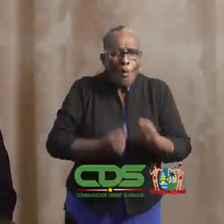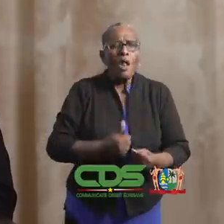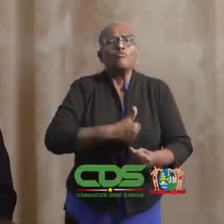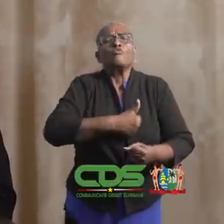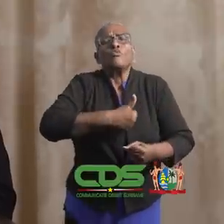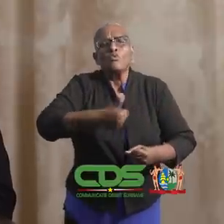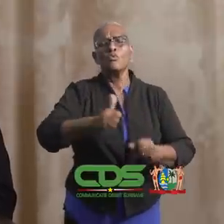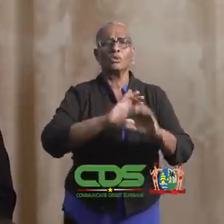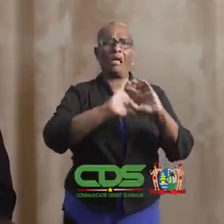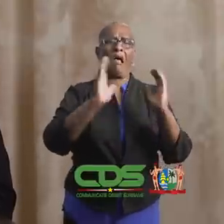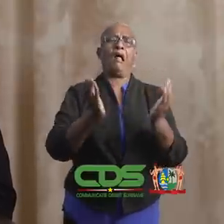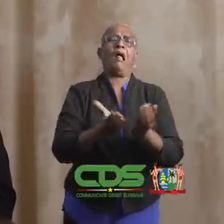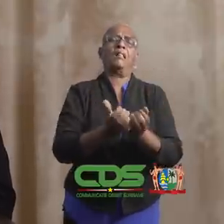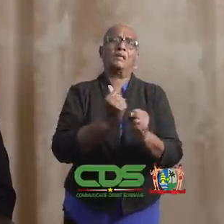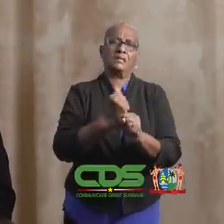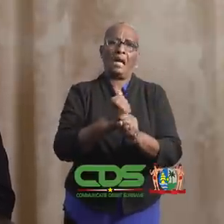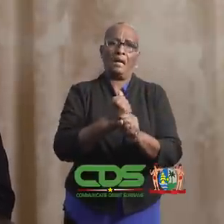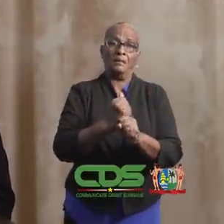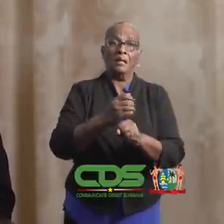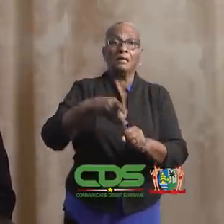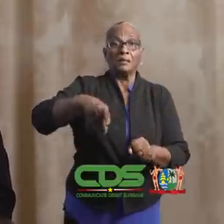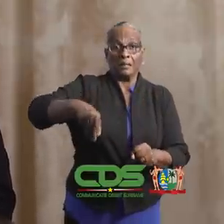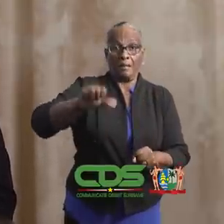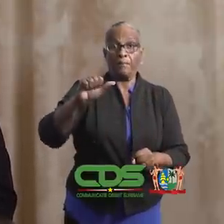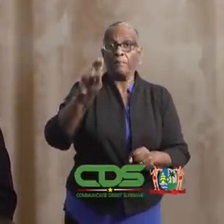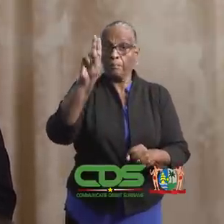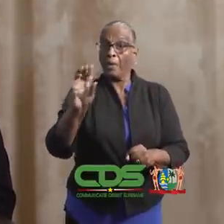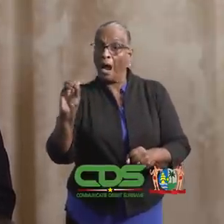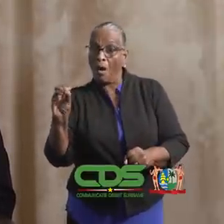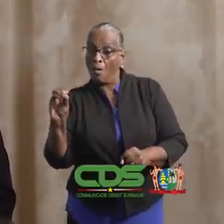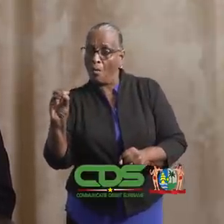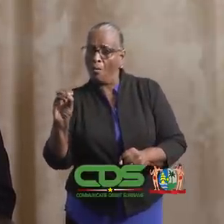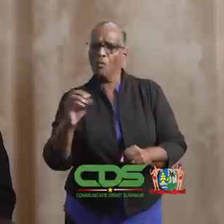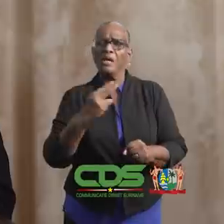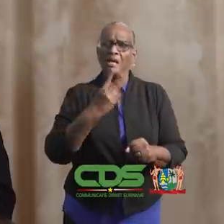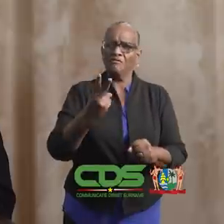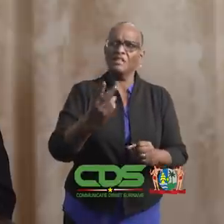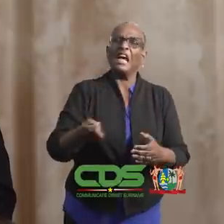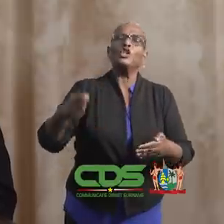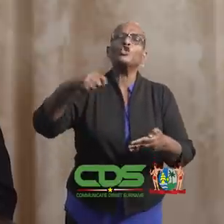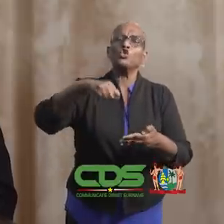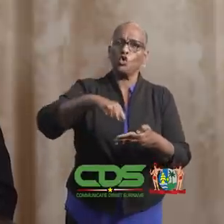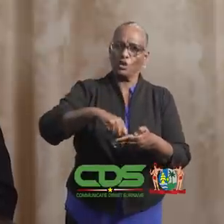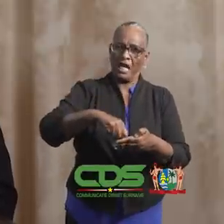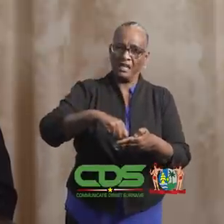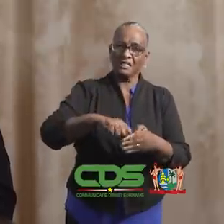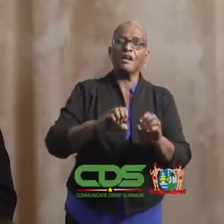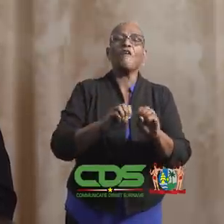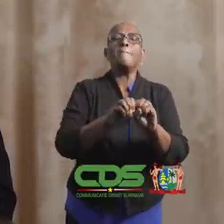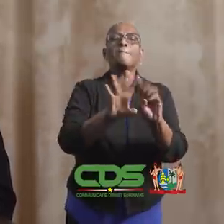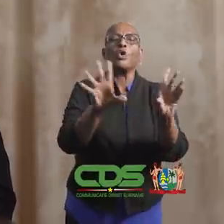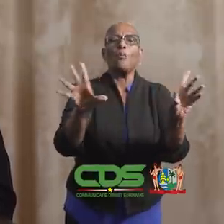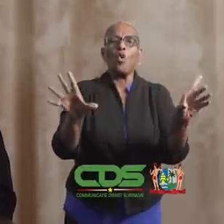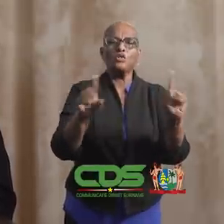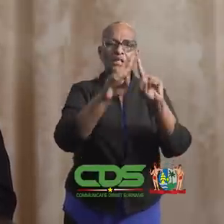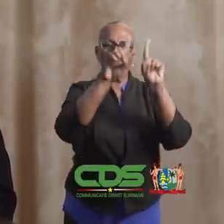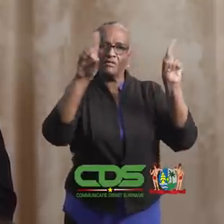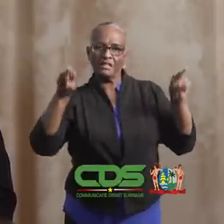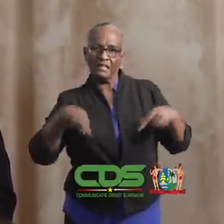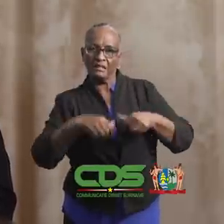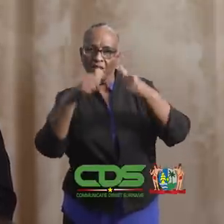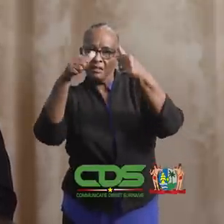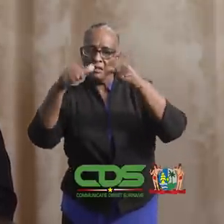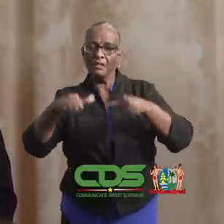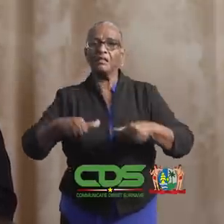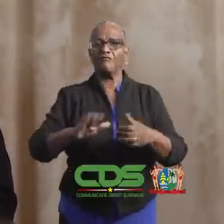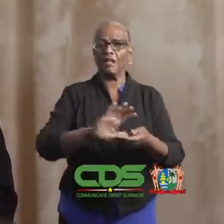vanuit internationale organisaties zoals de PAHO heeft geresulteerd in een donatie van promotiemateriaal aangaande de